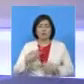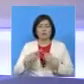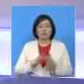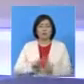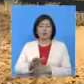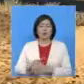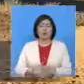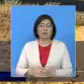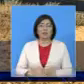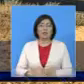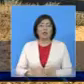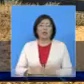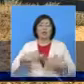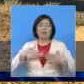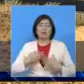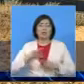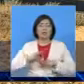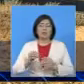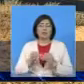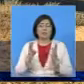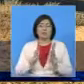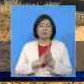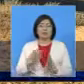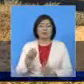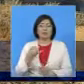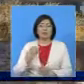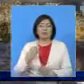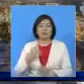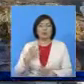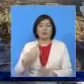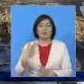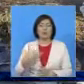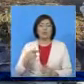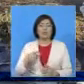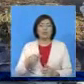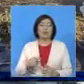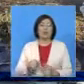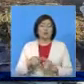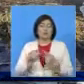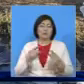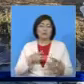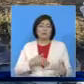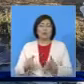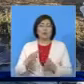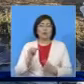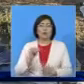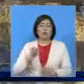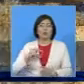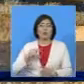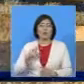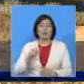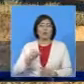Халенхаза. Трагедия произошла 19 июня. На 156-м километре автодороги Уилкабда